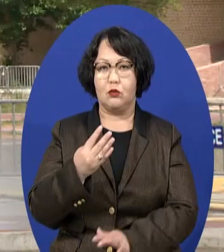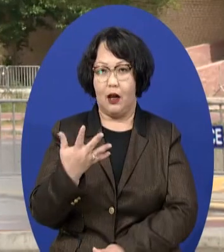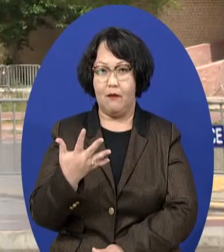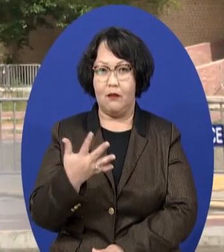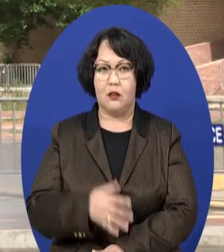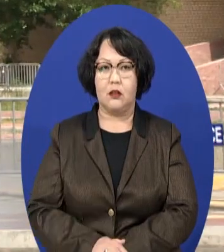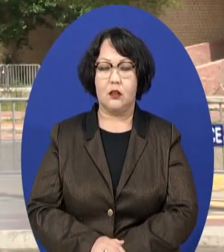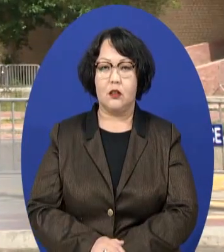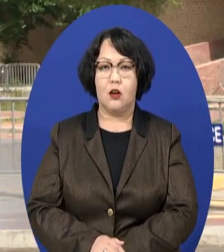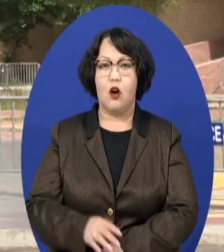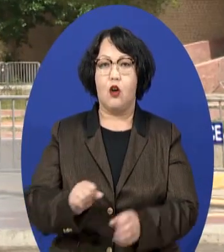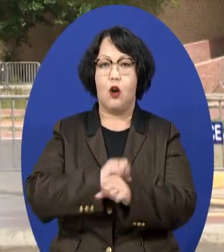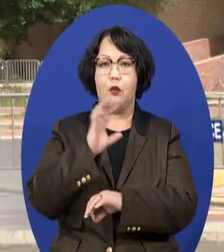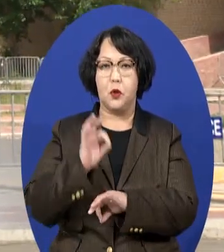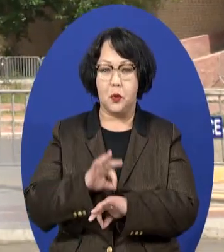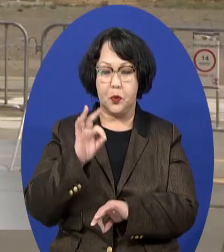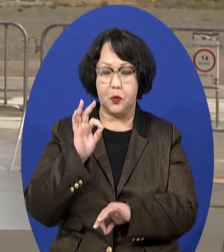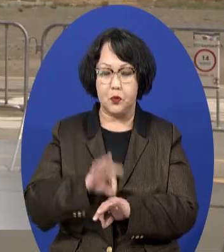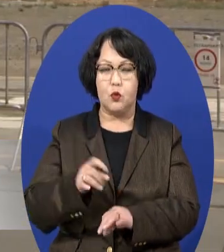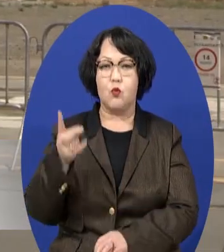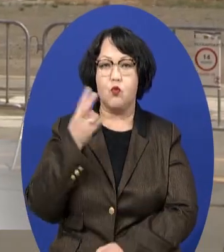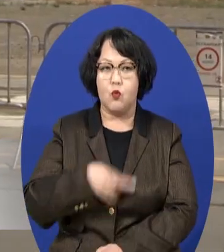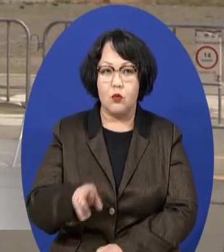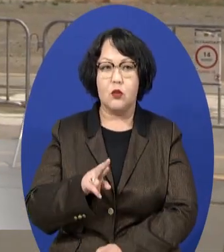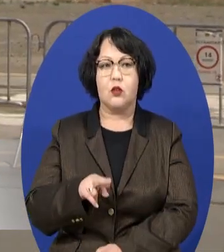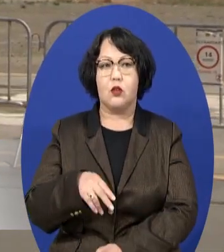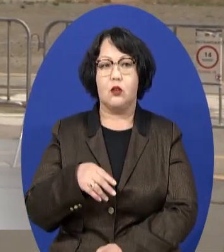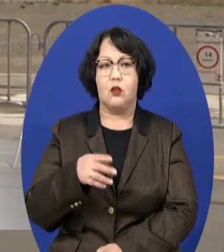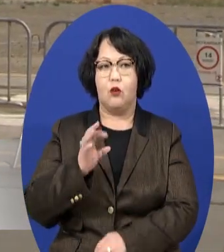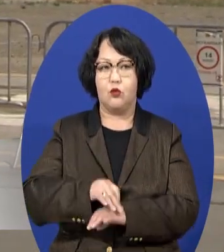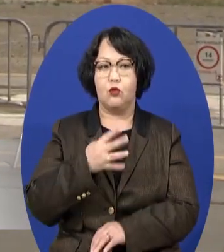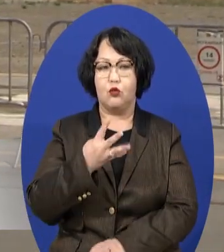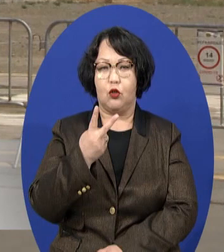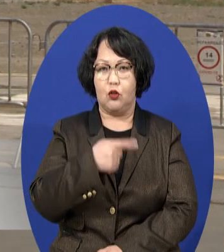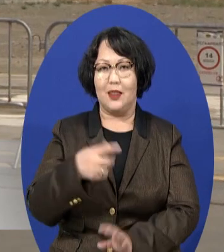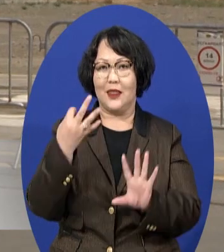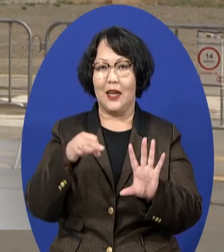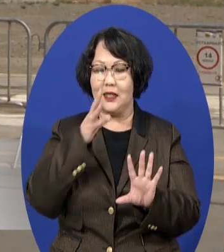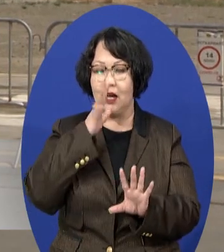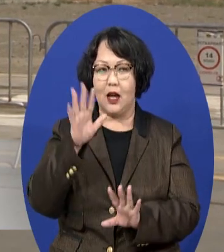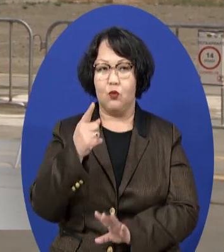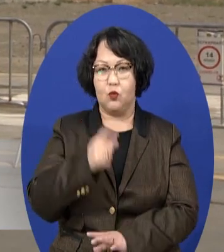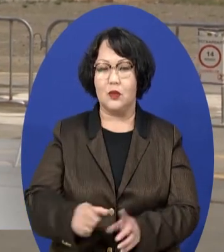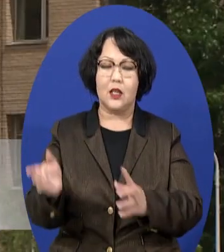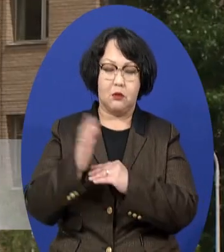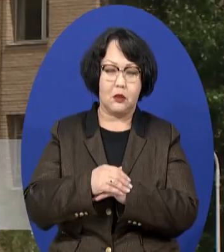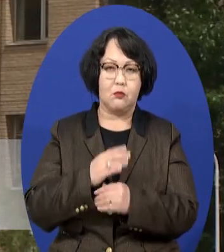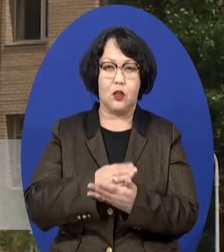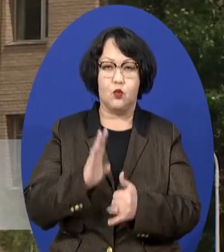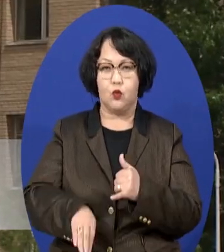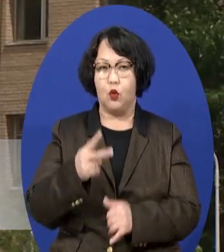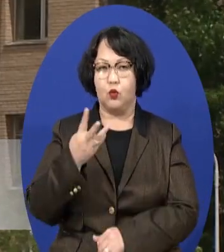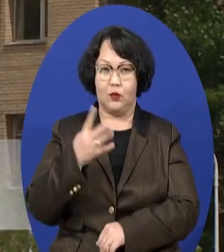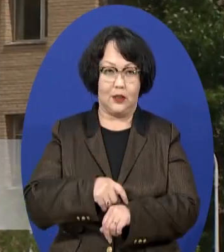байна. Түүнчлэн COVID-19-ийн нэнд хүнд хэлбэрээр одоо 42-оос 80 насны 11 хүн бол насварсан байна. Сүүлийн 24